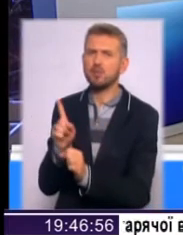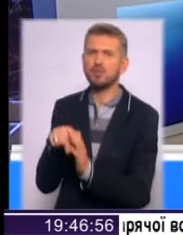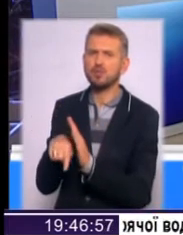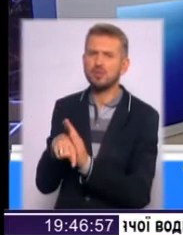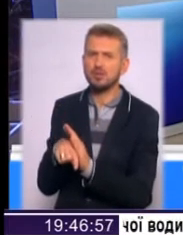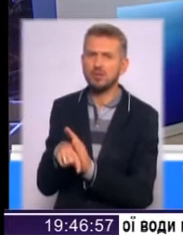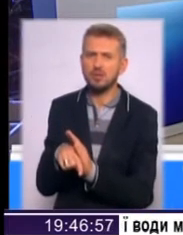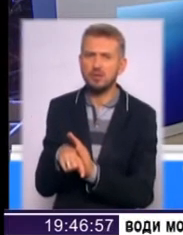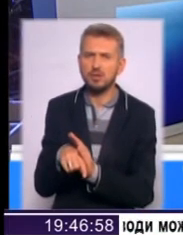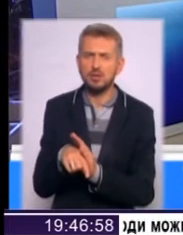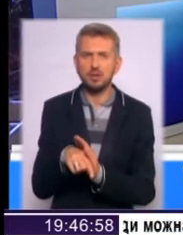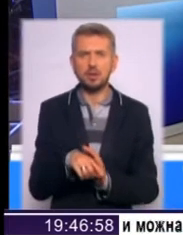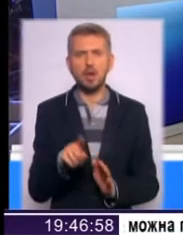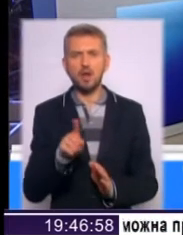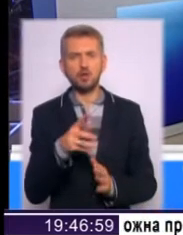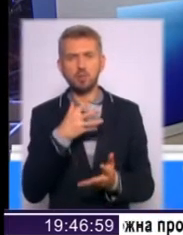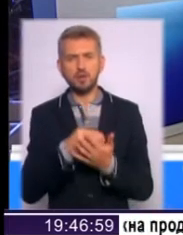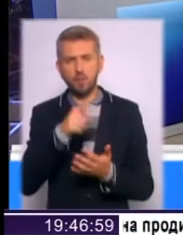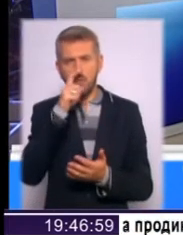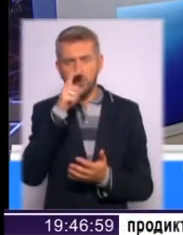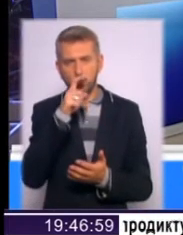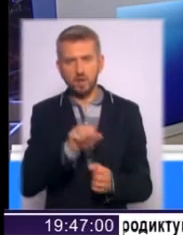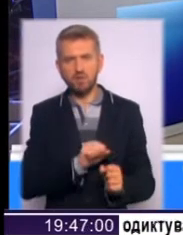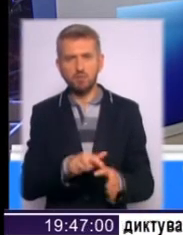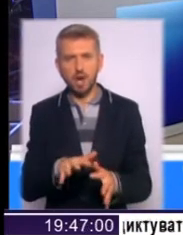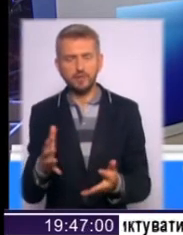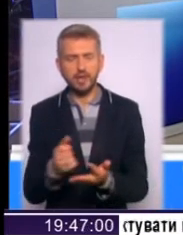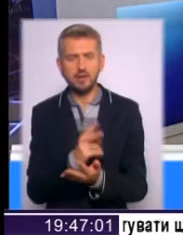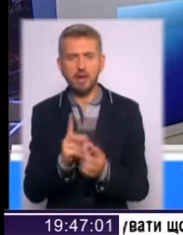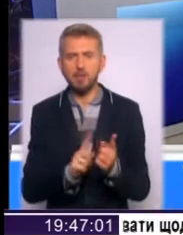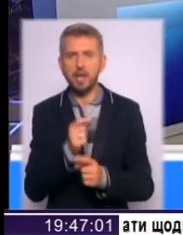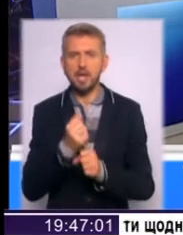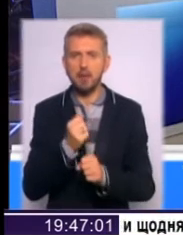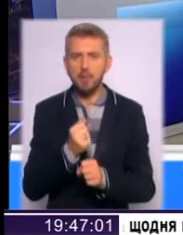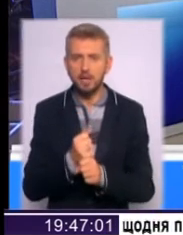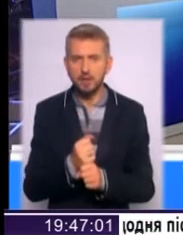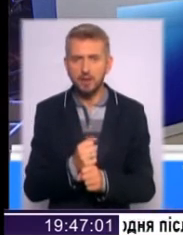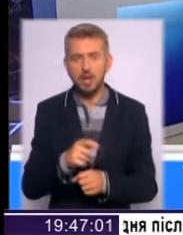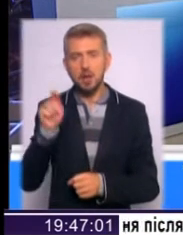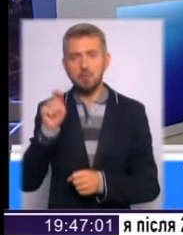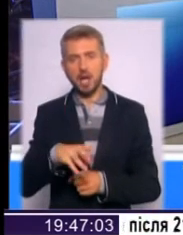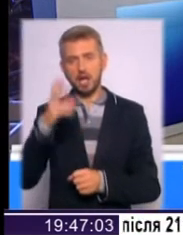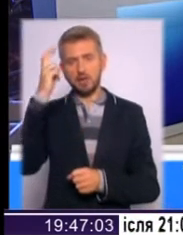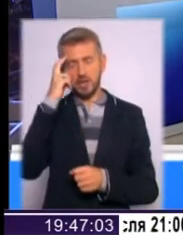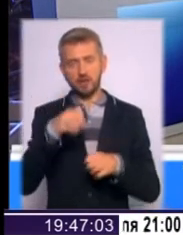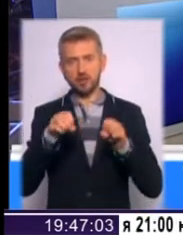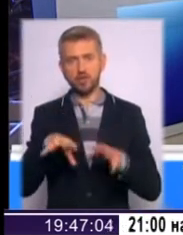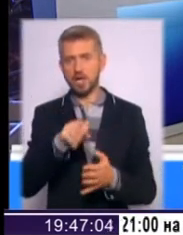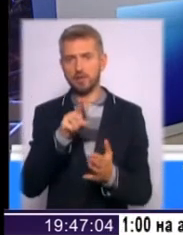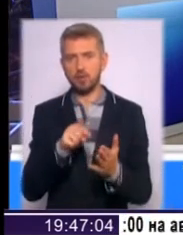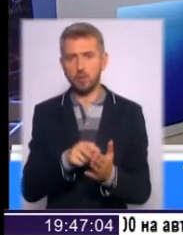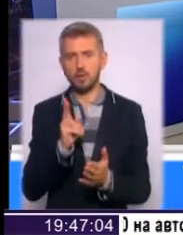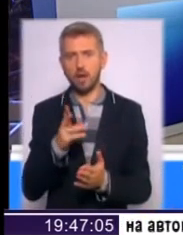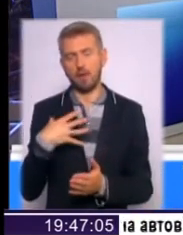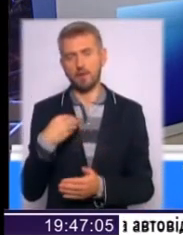виду? Свой мусор выбрасывать и найти, как его перерабатывать, приехали в Киев решать вопрос, как